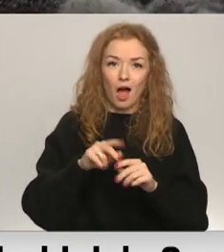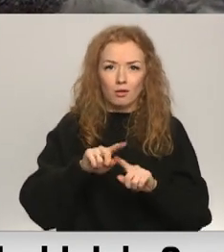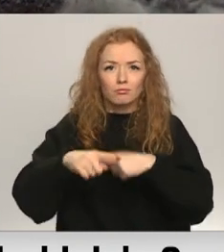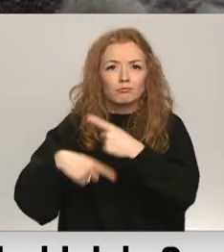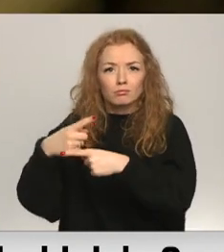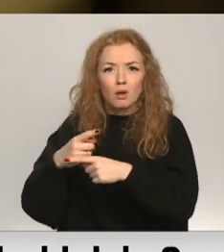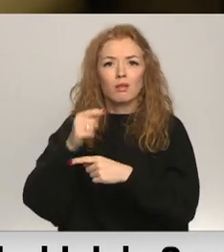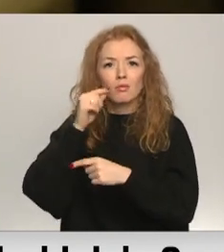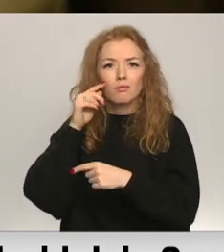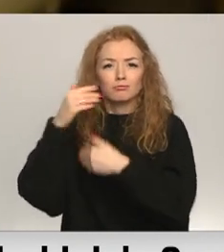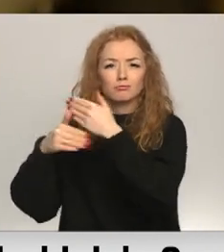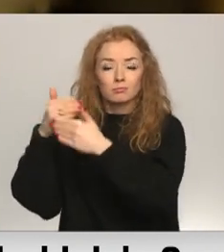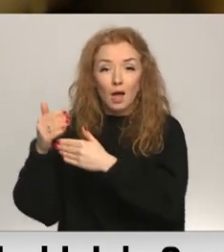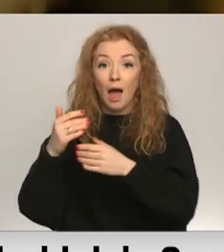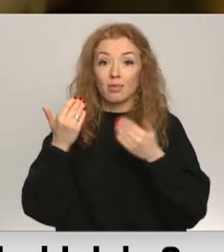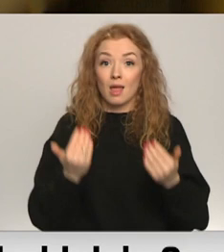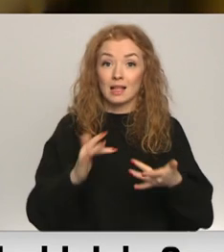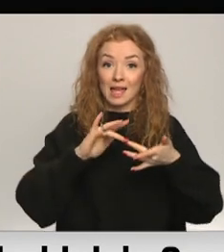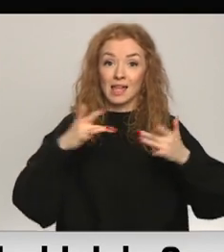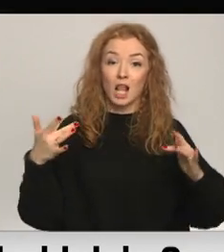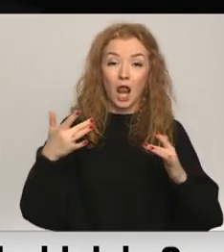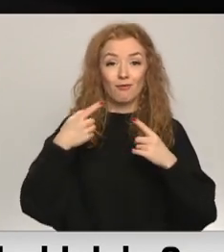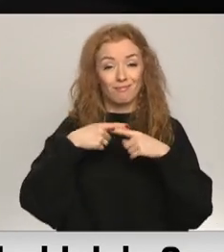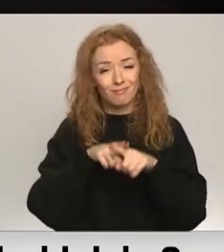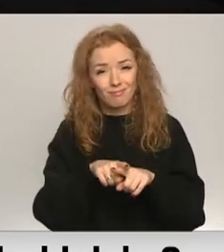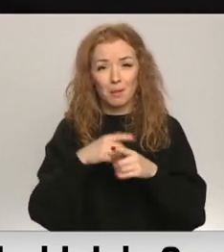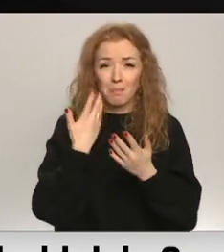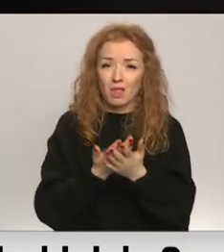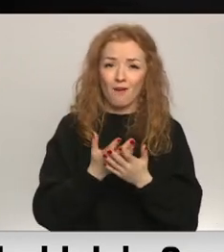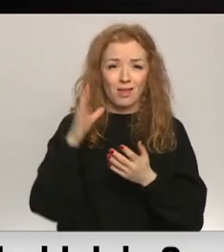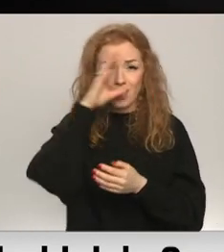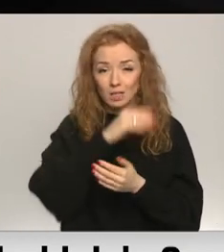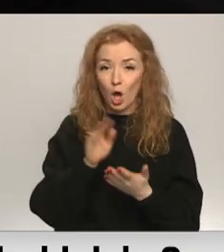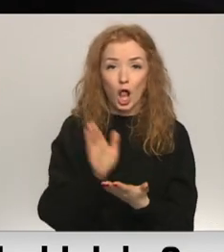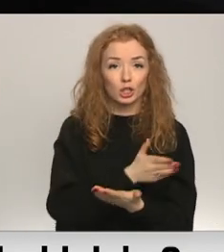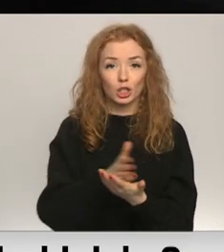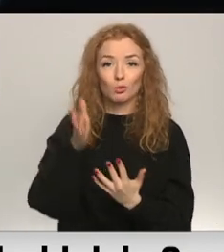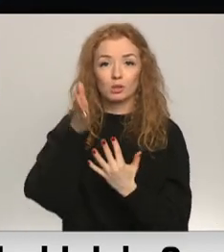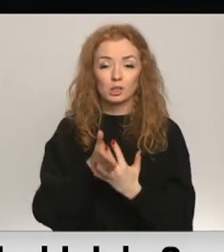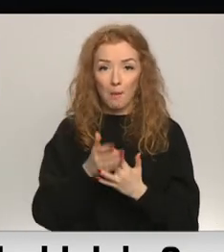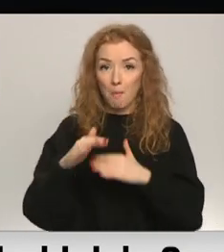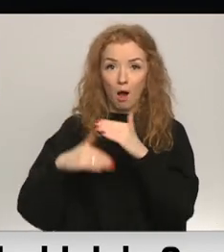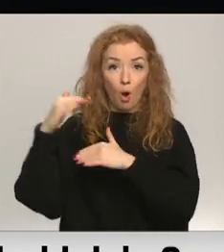nākamajām paudzēm. Internets un informāciju tehnoloģija piedāvātās iespējas atšķirības starp paudzēm